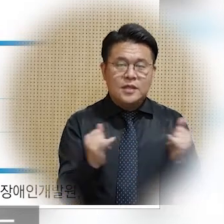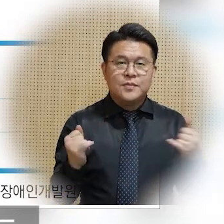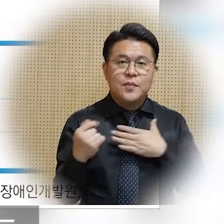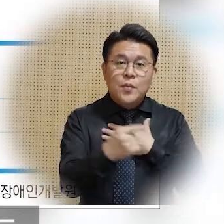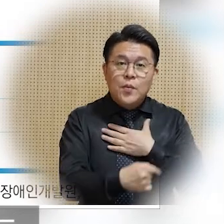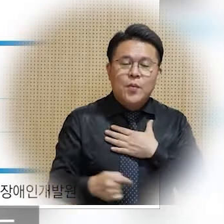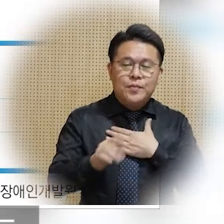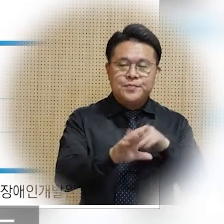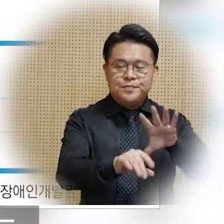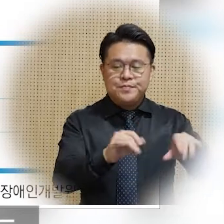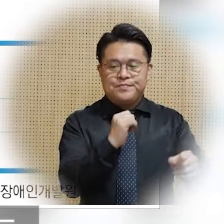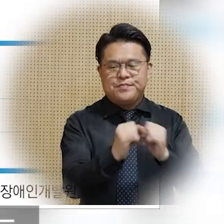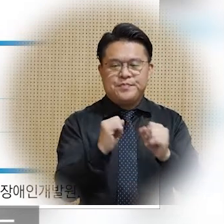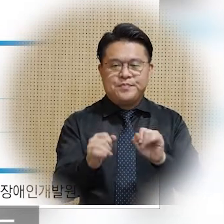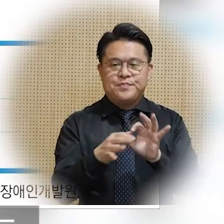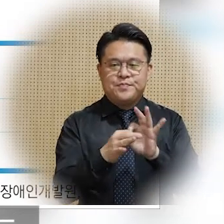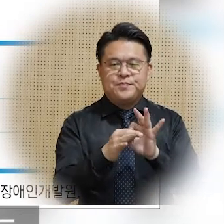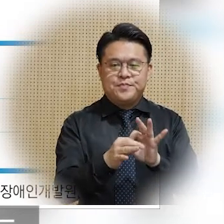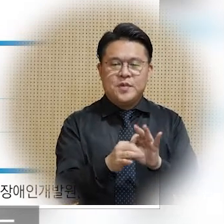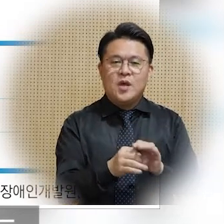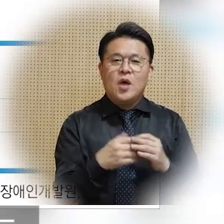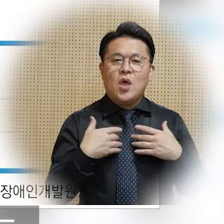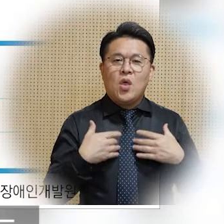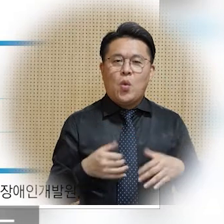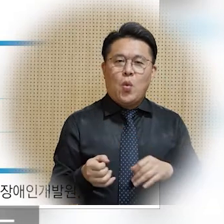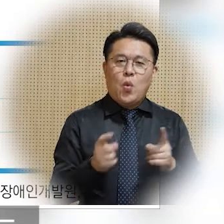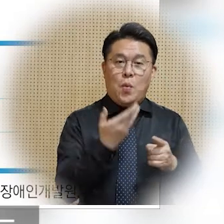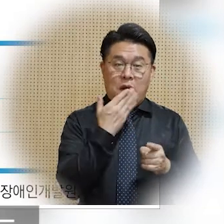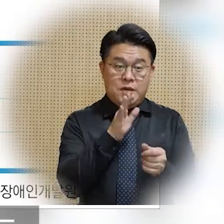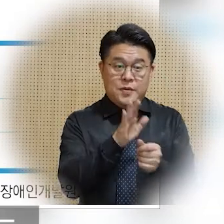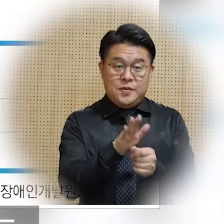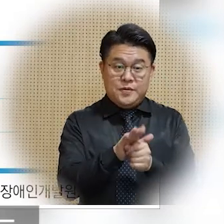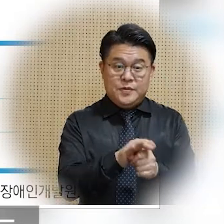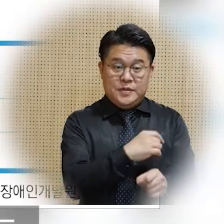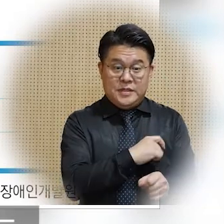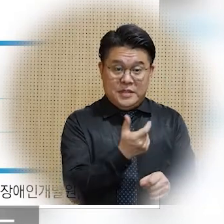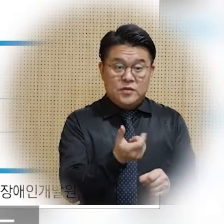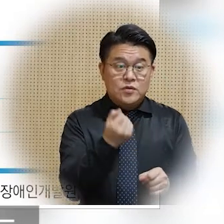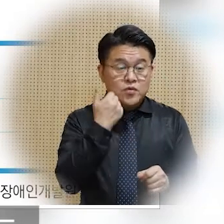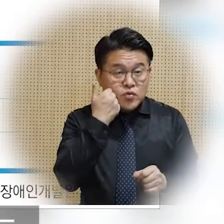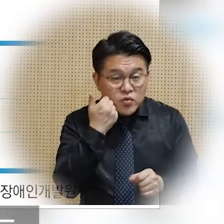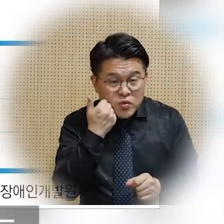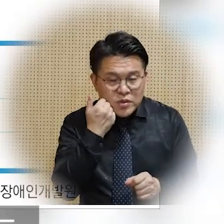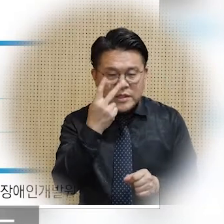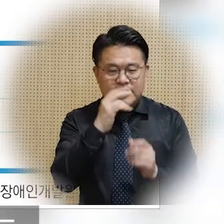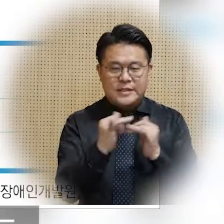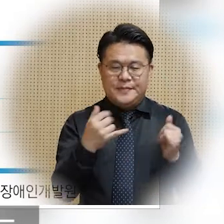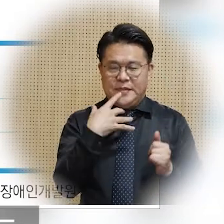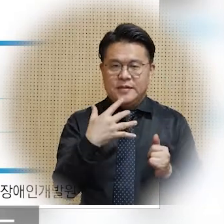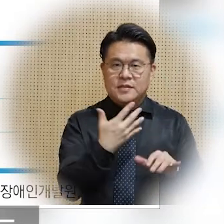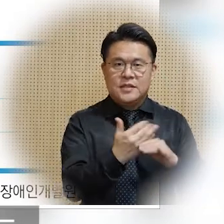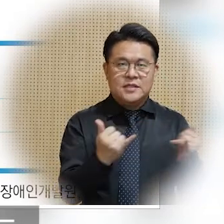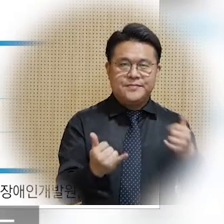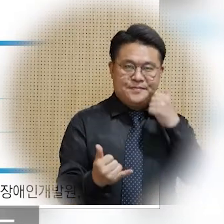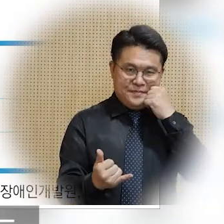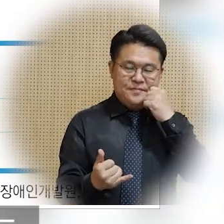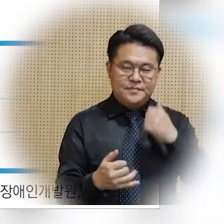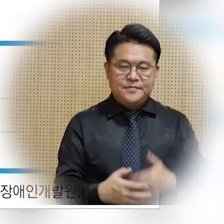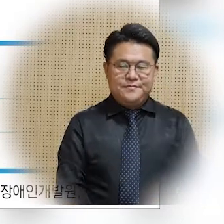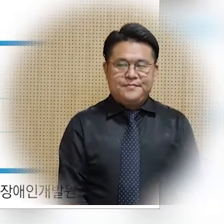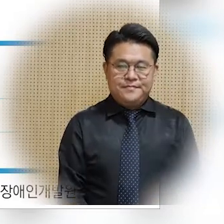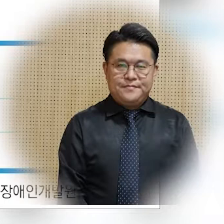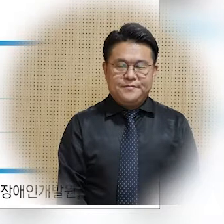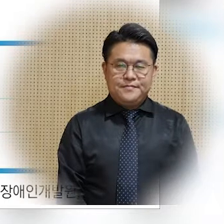안마를 통해서 이제 릴렉스 할 수 있게 해주는 그런 부분인데, 이 자격을 시각장애인들만 취득을 하게 되어